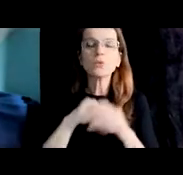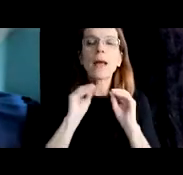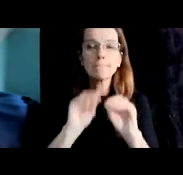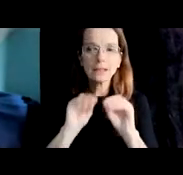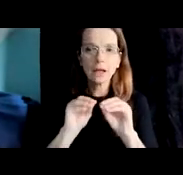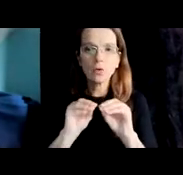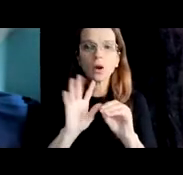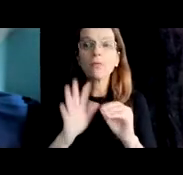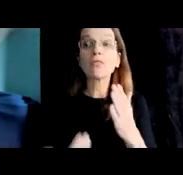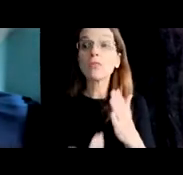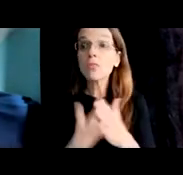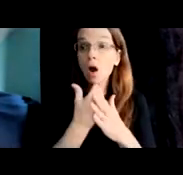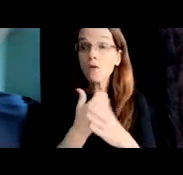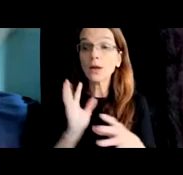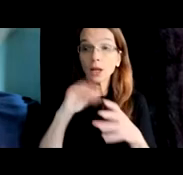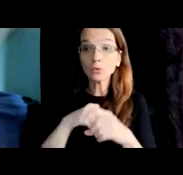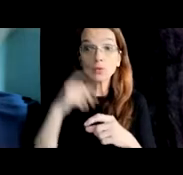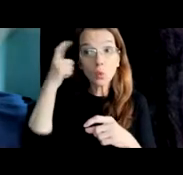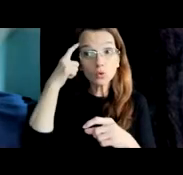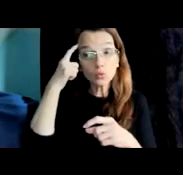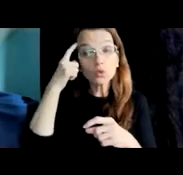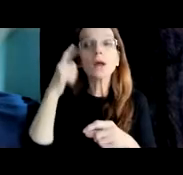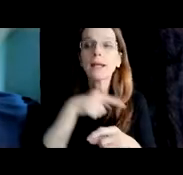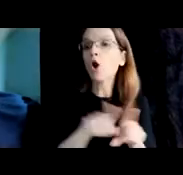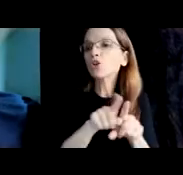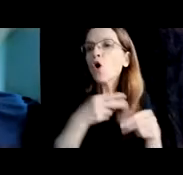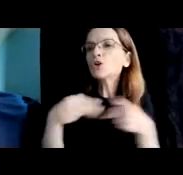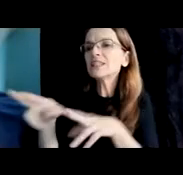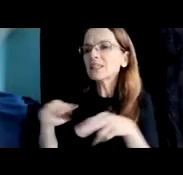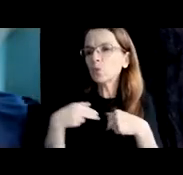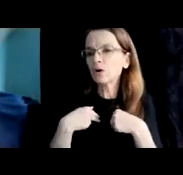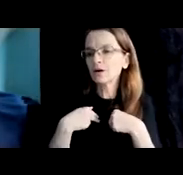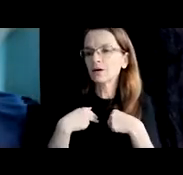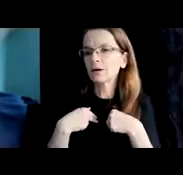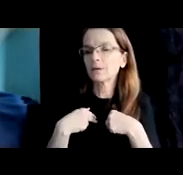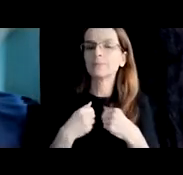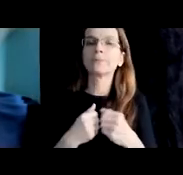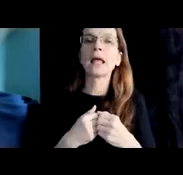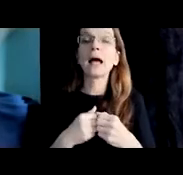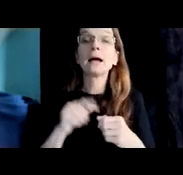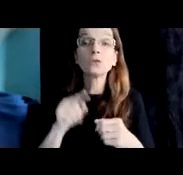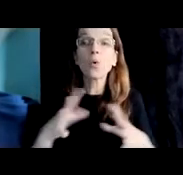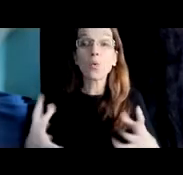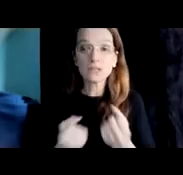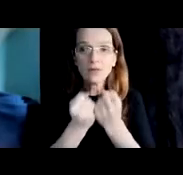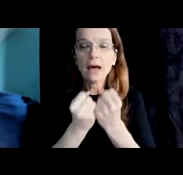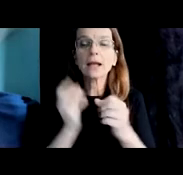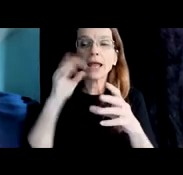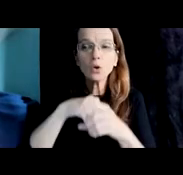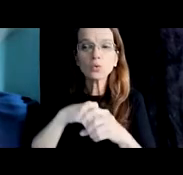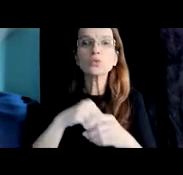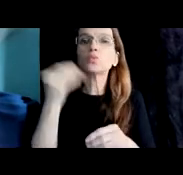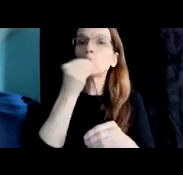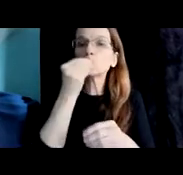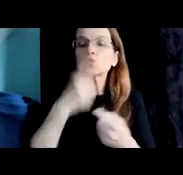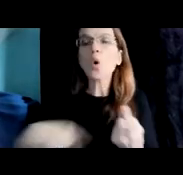novo inkluzivno kulturo in paradigmo. Ustvarja namreč inkluzivno učno okolje